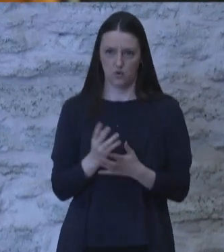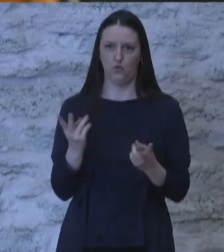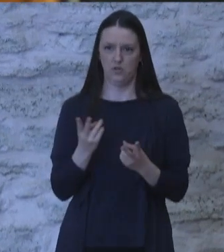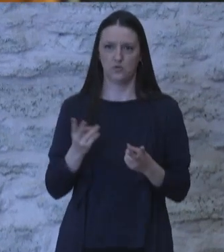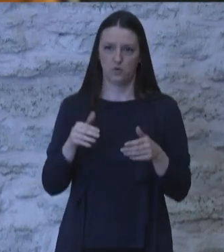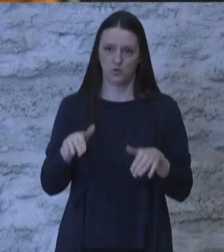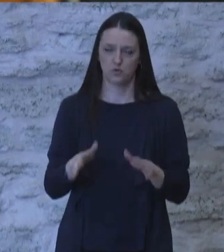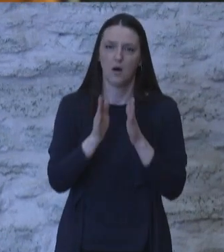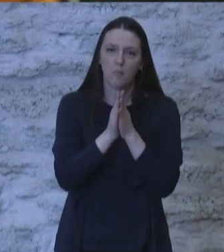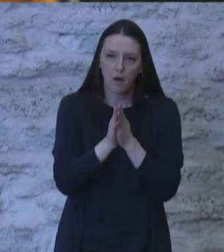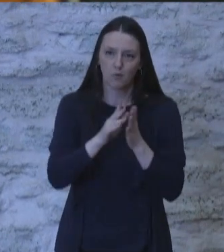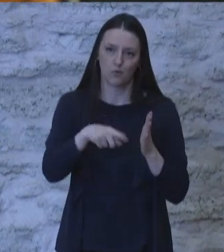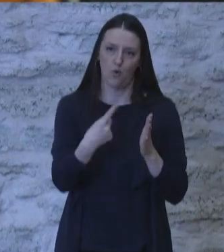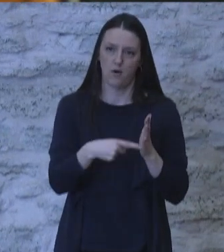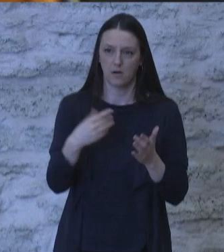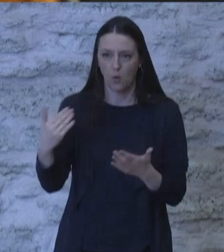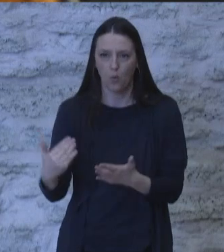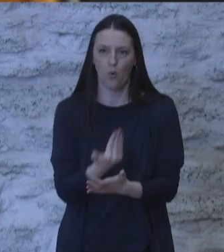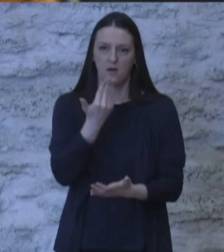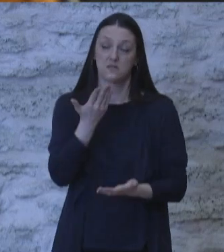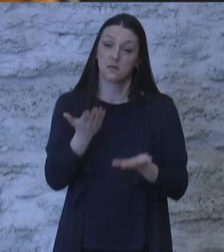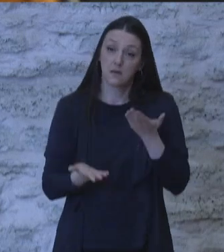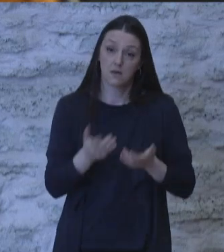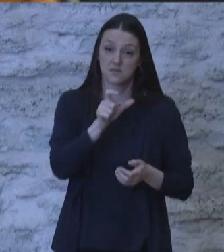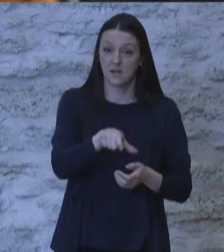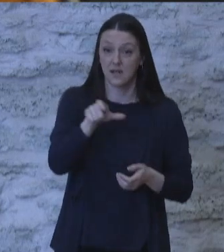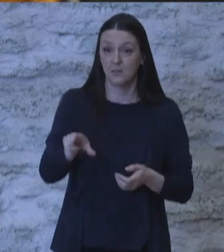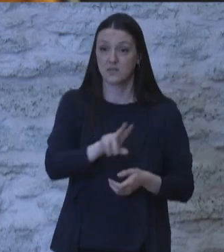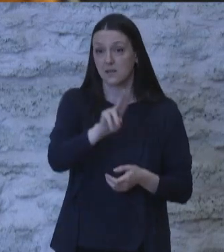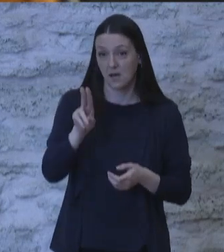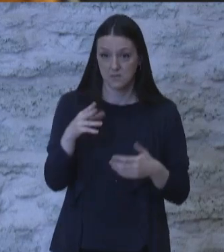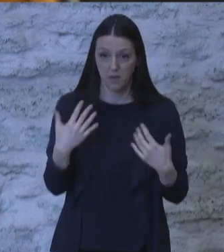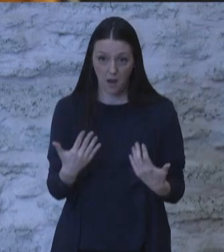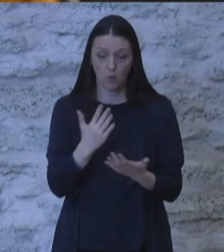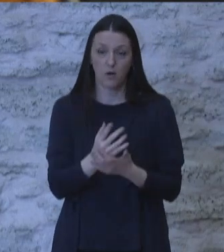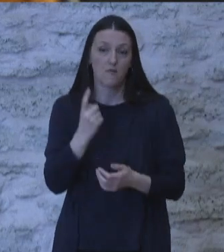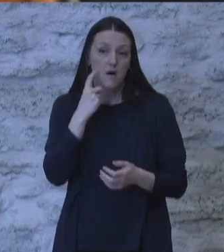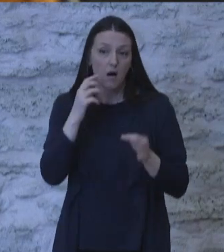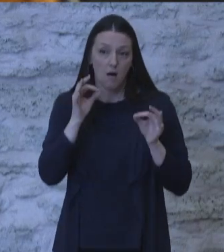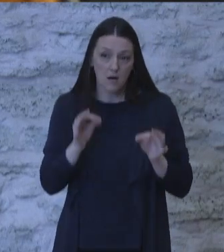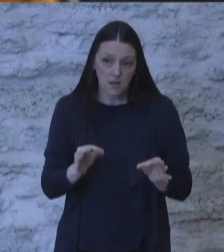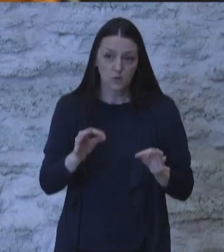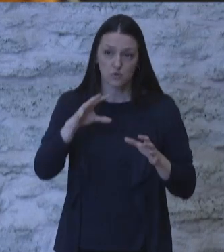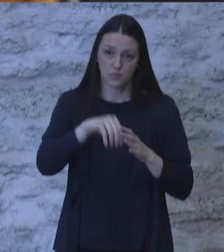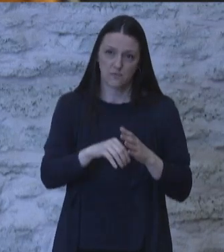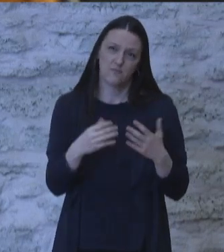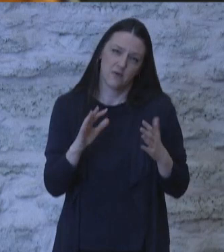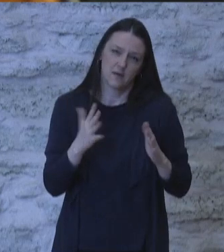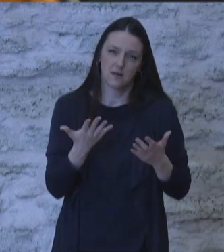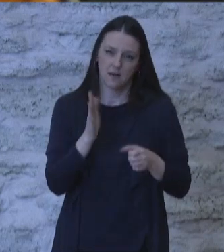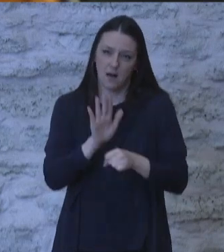kiinnitage siin üle, et kas inimesed, kes on tööl või higuslepinguga, käsunduslepinguga saavad